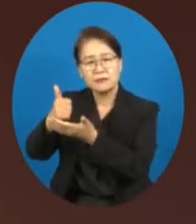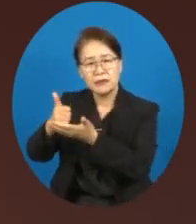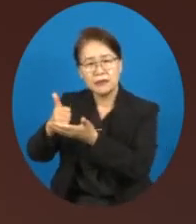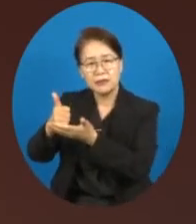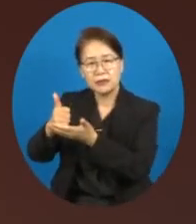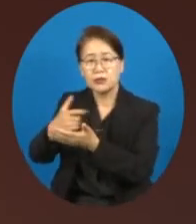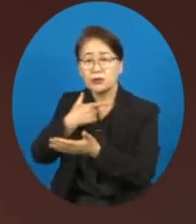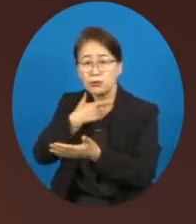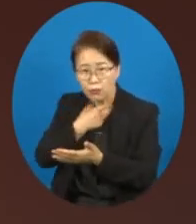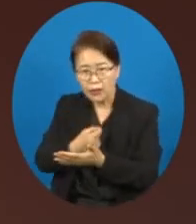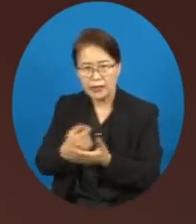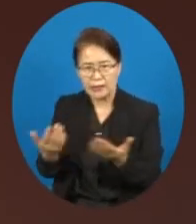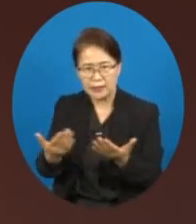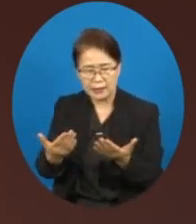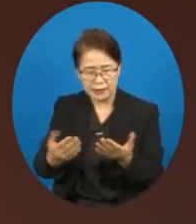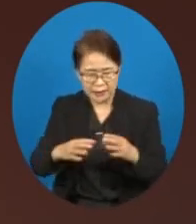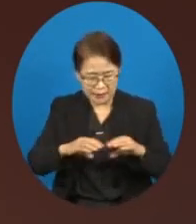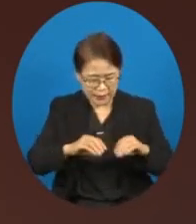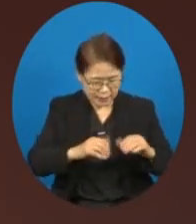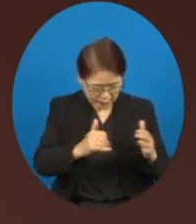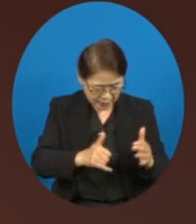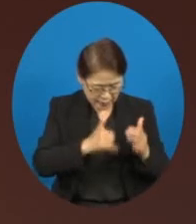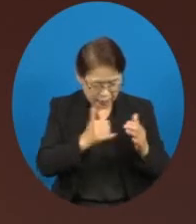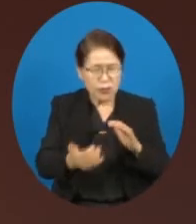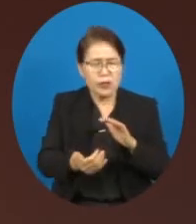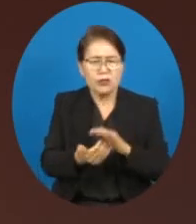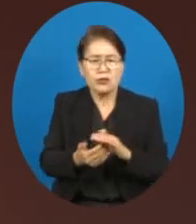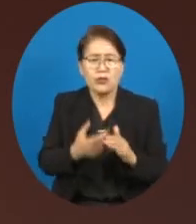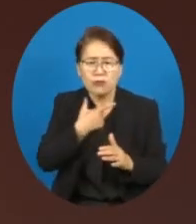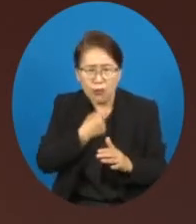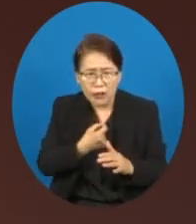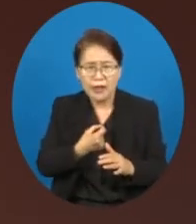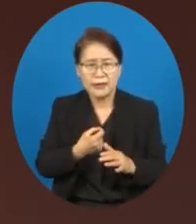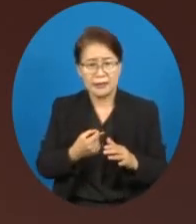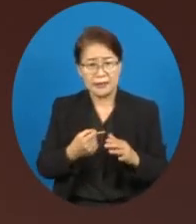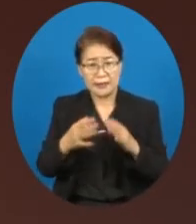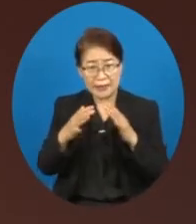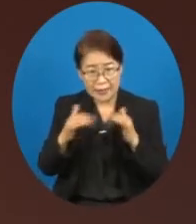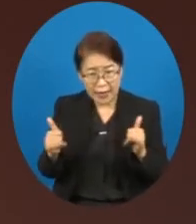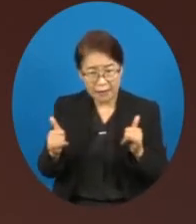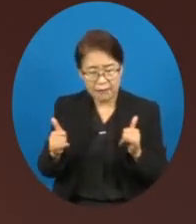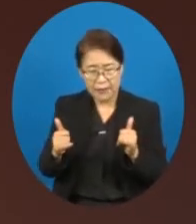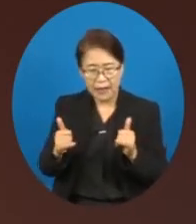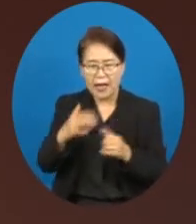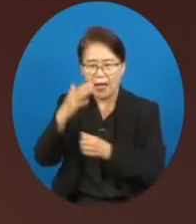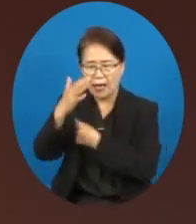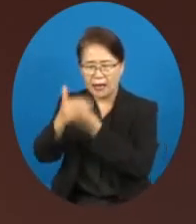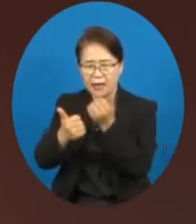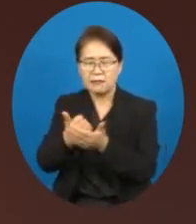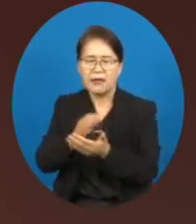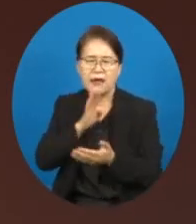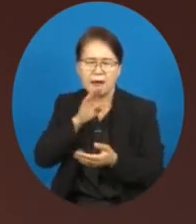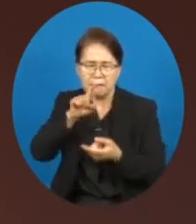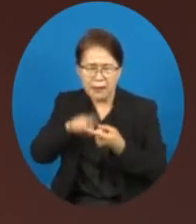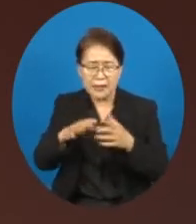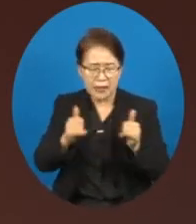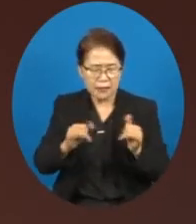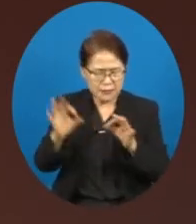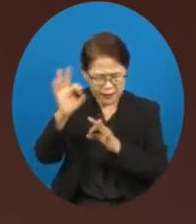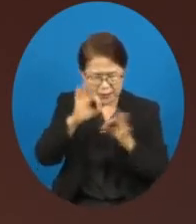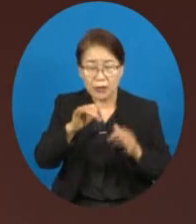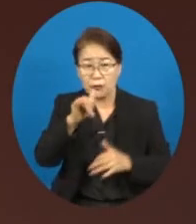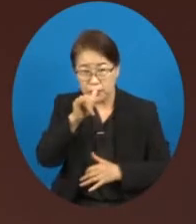당신이 원하시는 일을 이 땅 가운데 이루어드리기를 원하는 당신의 마음에 합한 사람을 찾으신다는